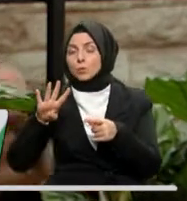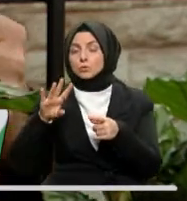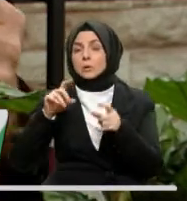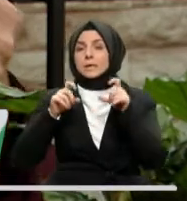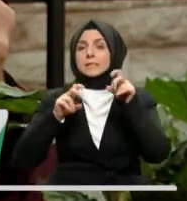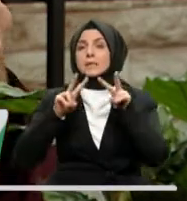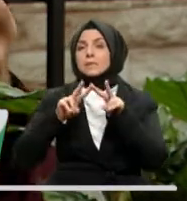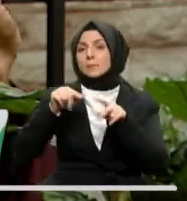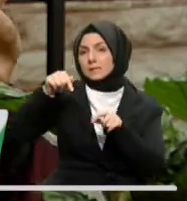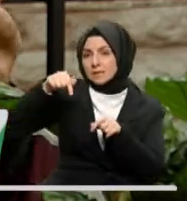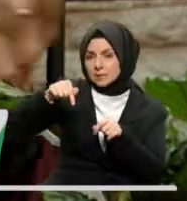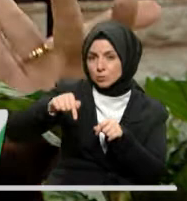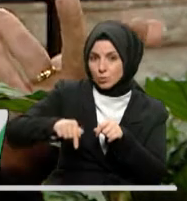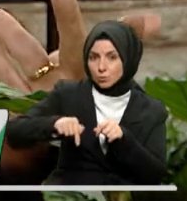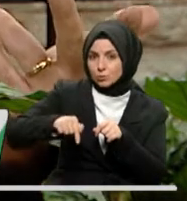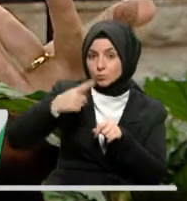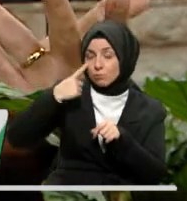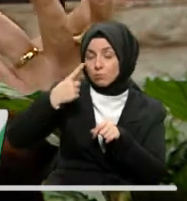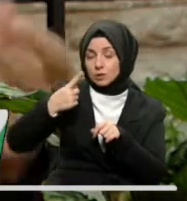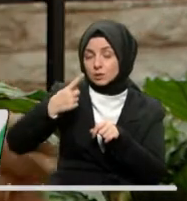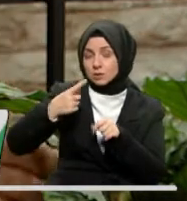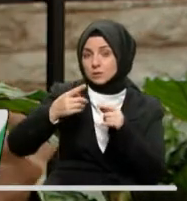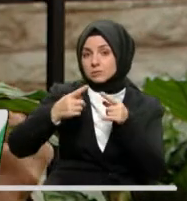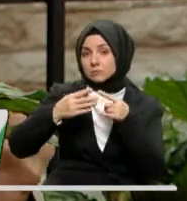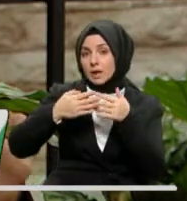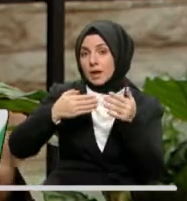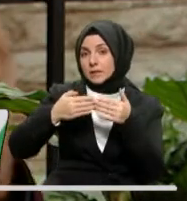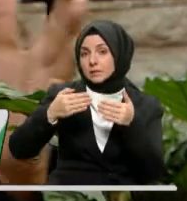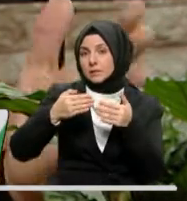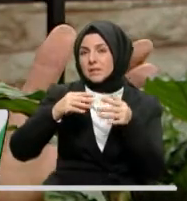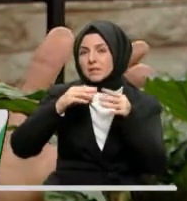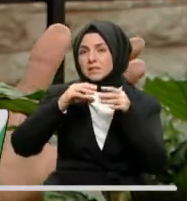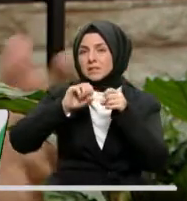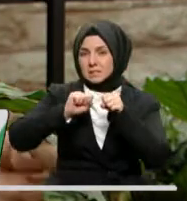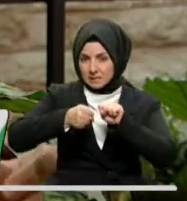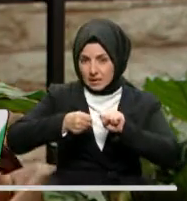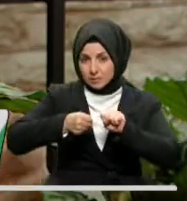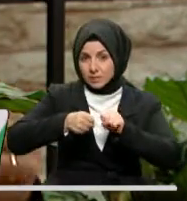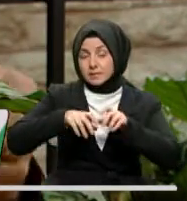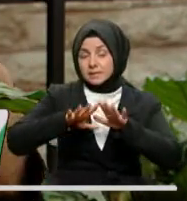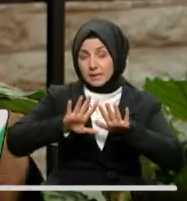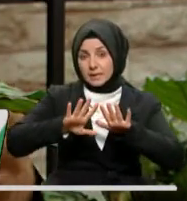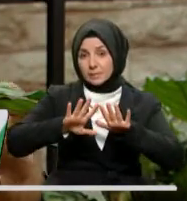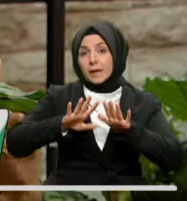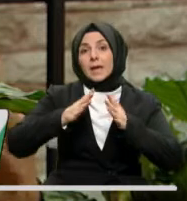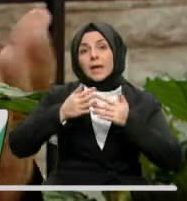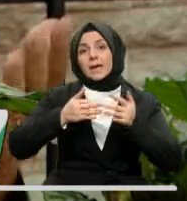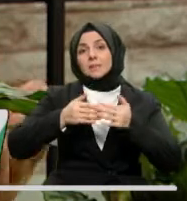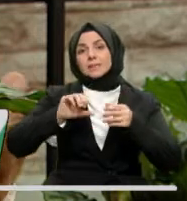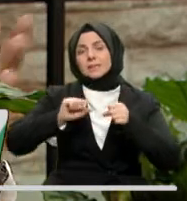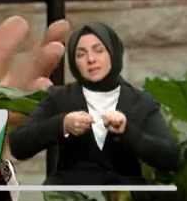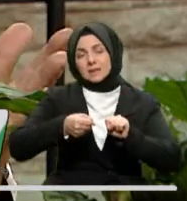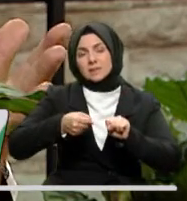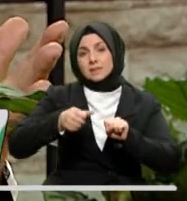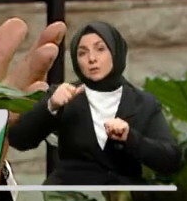sonra bakacağız Elimizin hem geliyor mu gelmiyor mu elimizden ne geliyorsa su vermeyeceğiz elimize nem gelmiyorsa yani